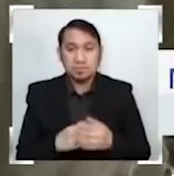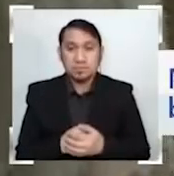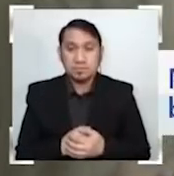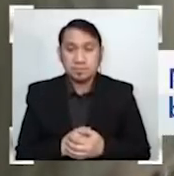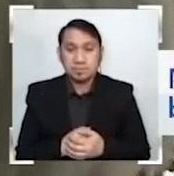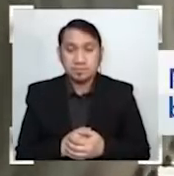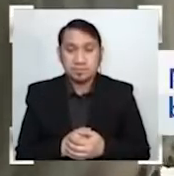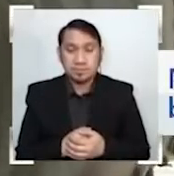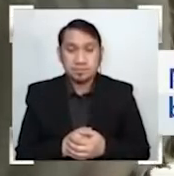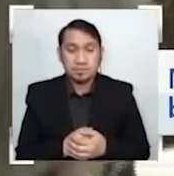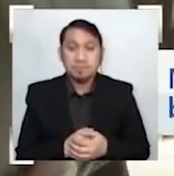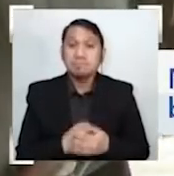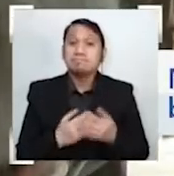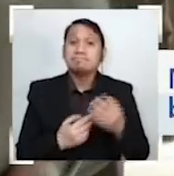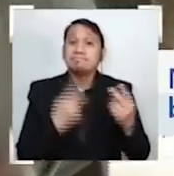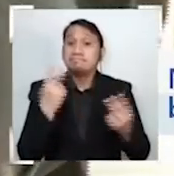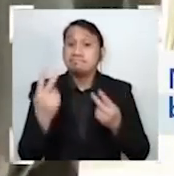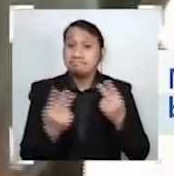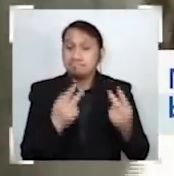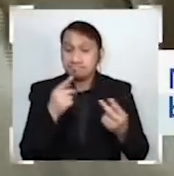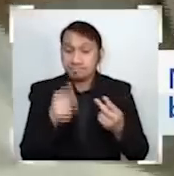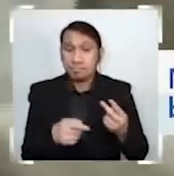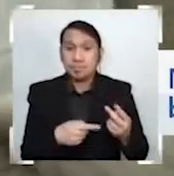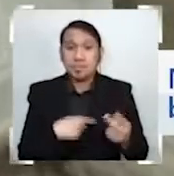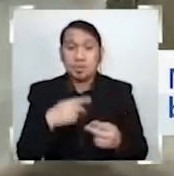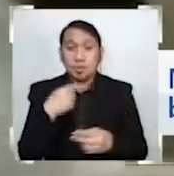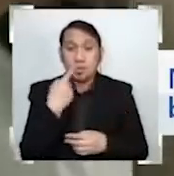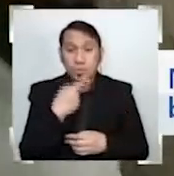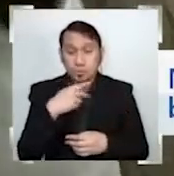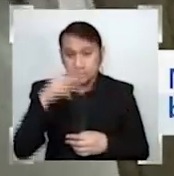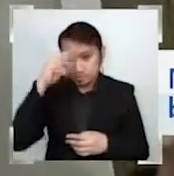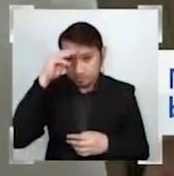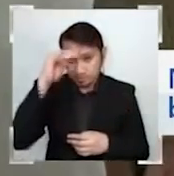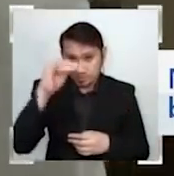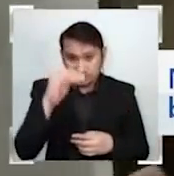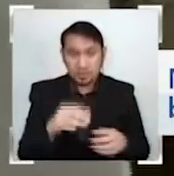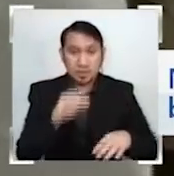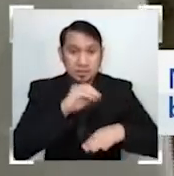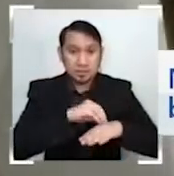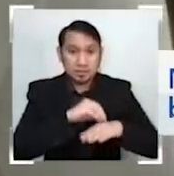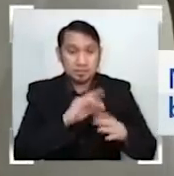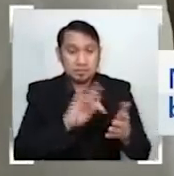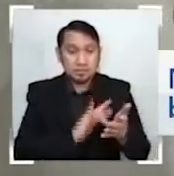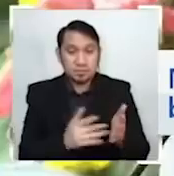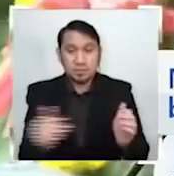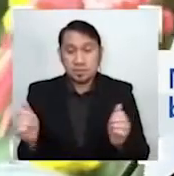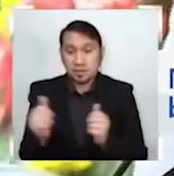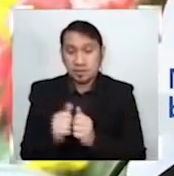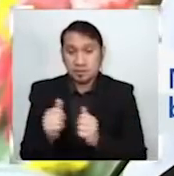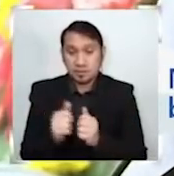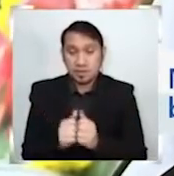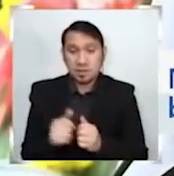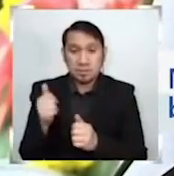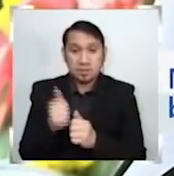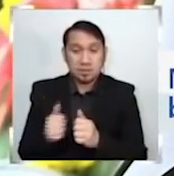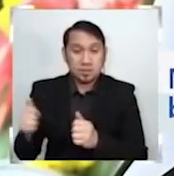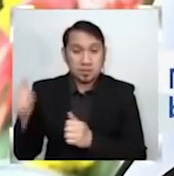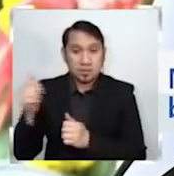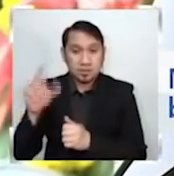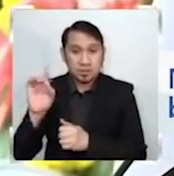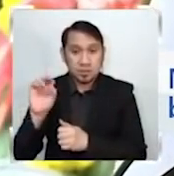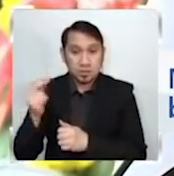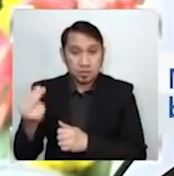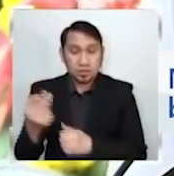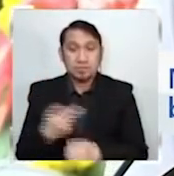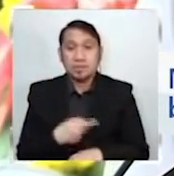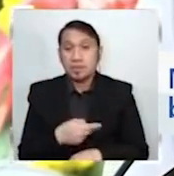Dumalaw sa bakunahan sa isang butika sa Maynila si Mayor Isko Moreno kasama si Health Secretary Francisco Duque. Sa kanya speech, sinabi ni